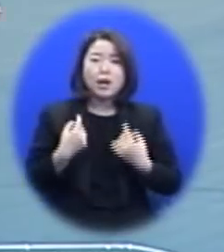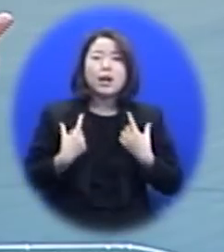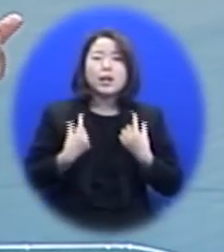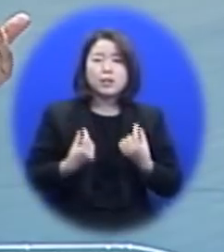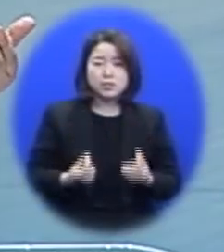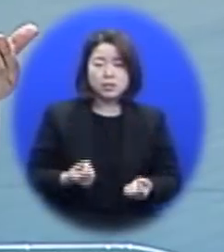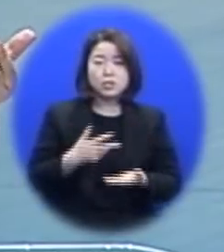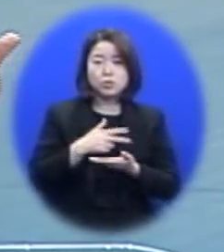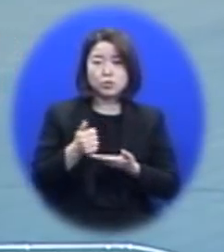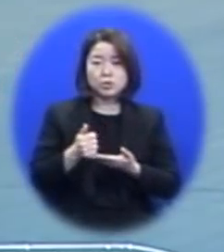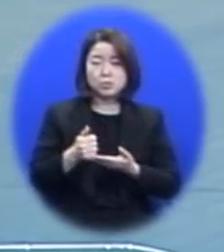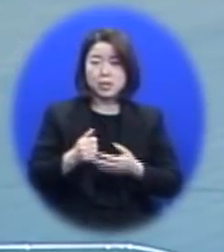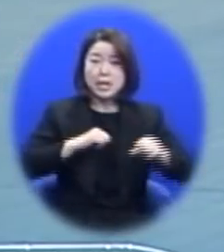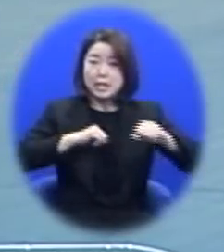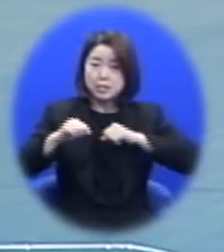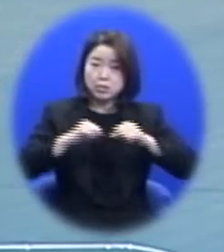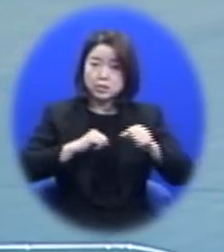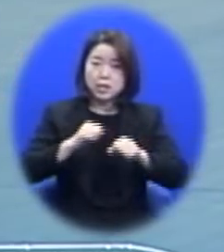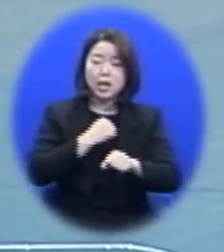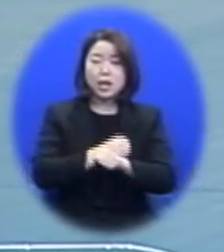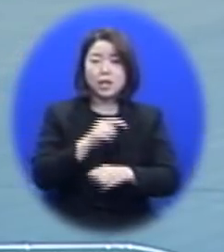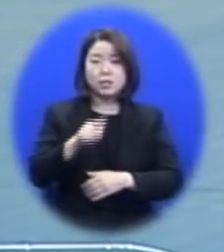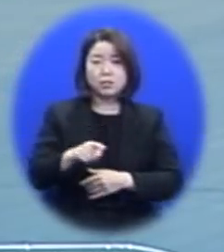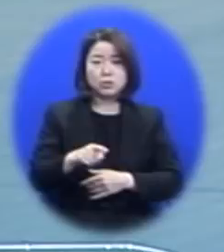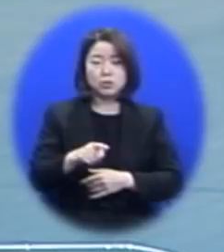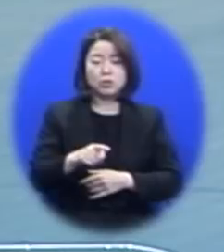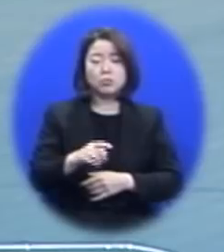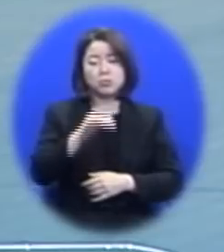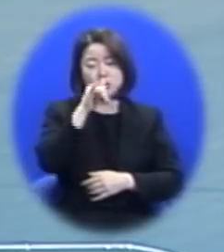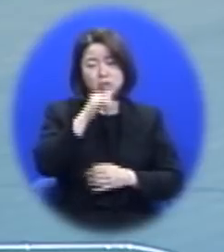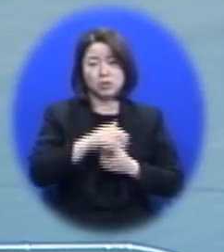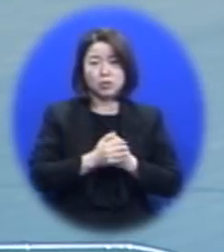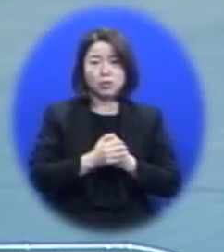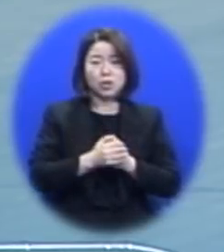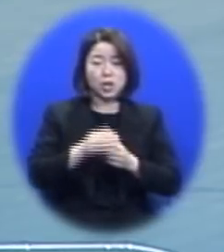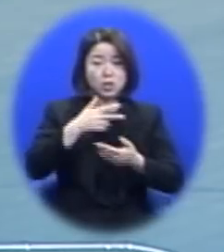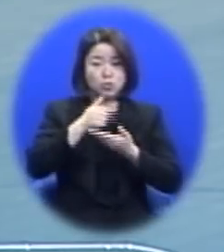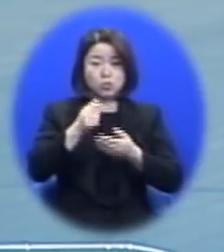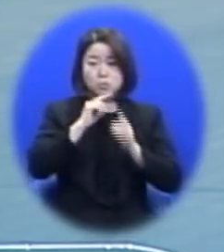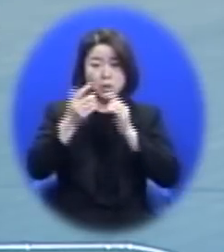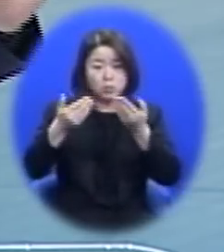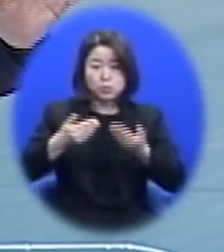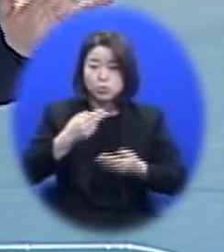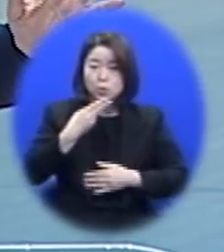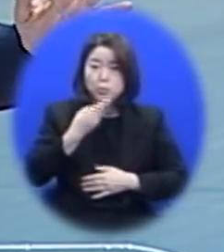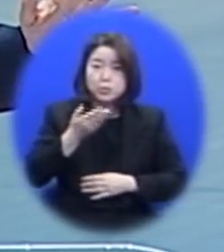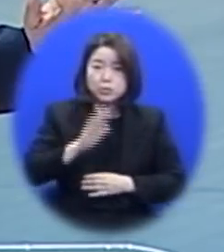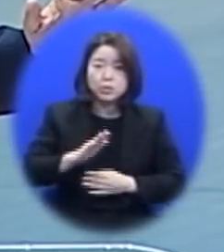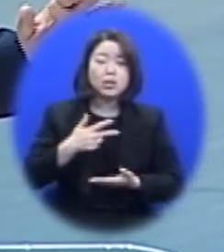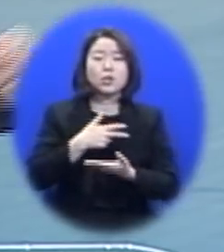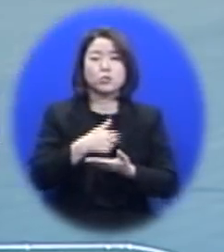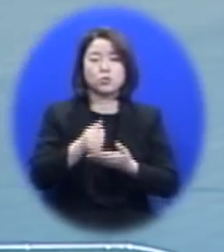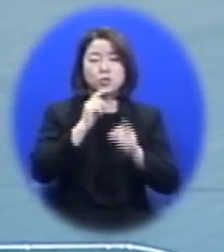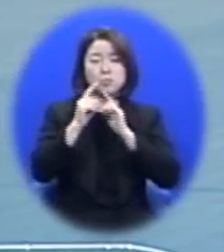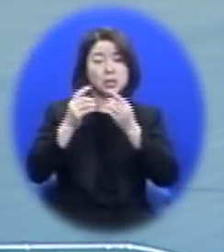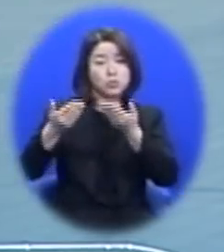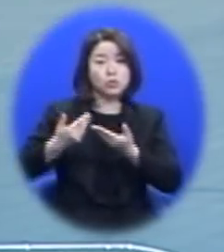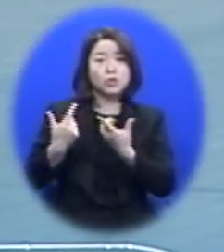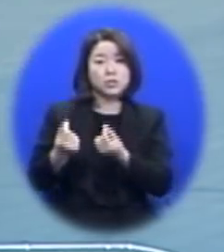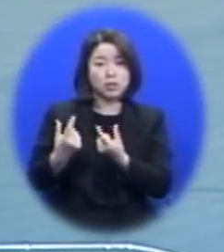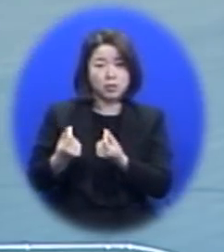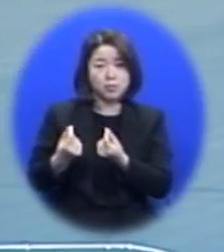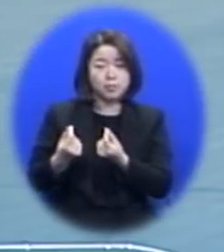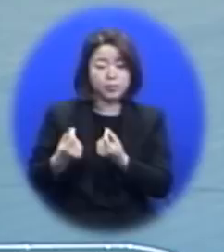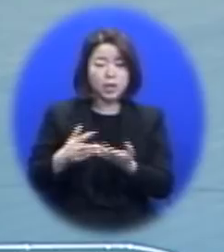주님은 역사하시는 것처럼 그렇게 행합니다. 주님이 말씀하지 않았는데도 주님이 말씀하신 것처럼, 주님이